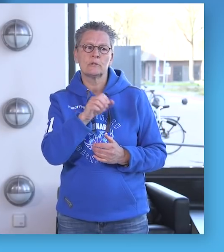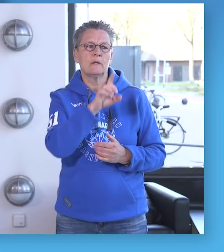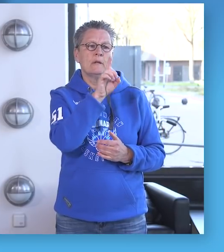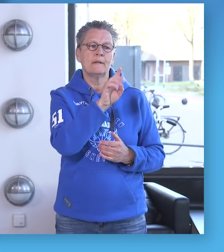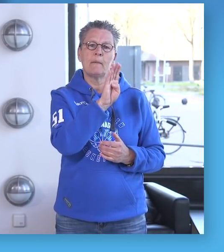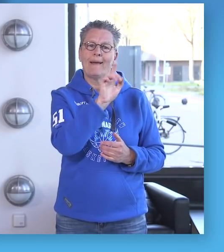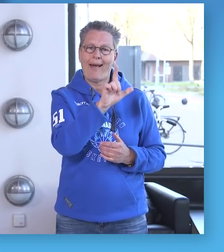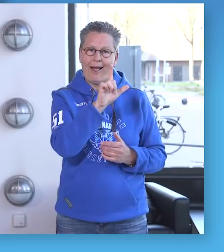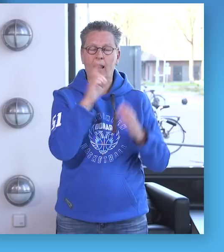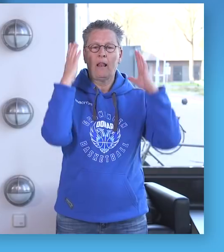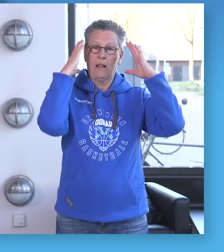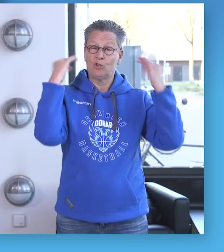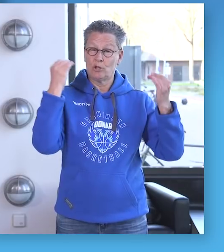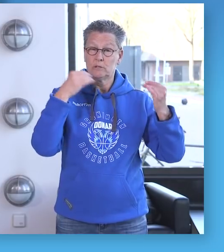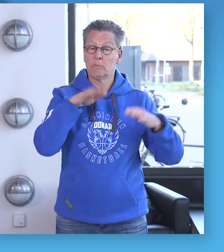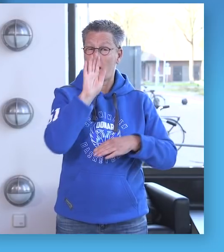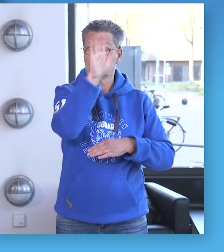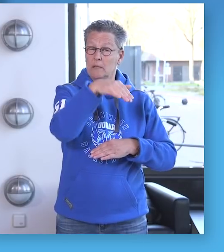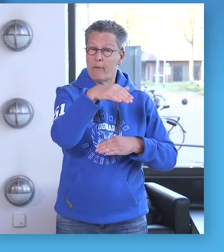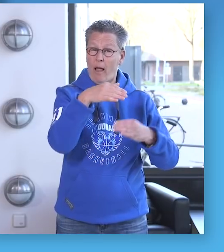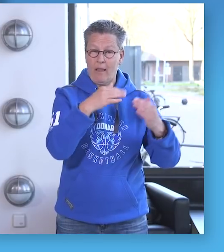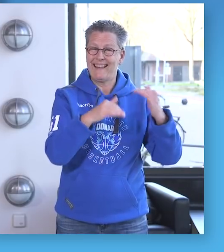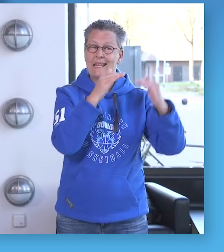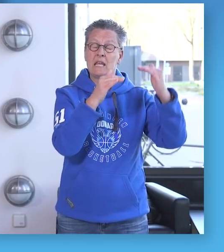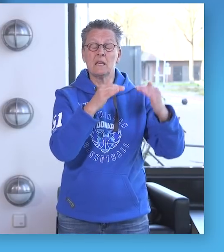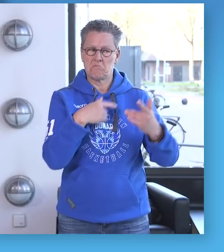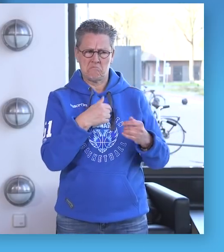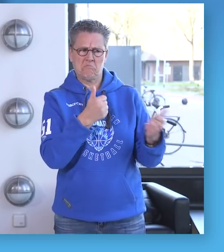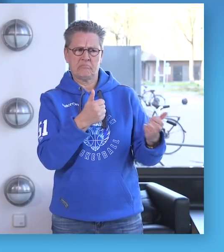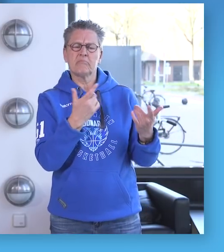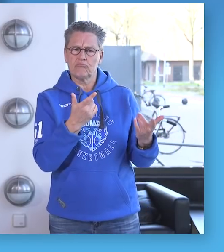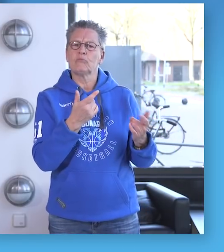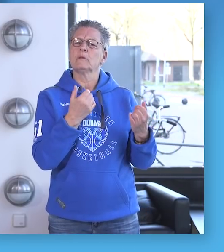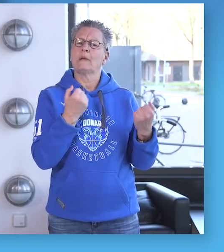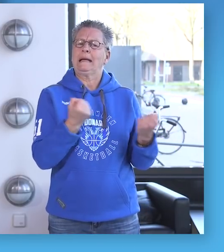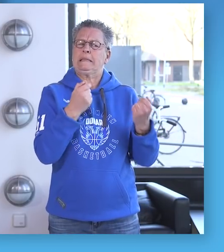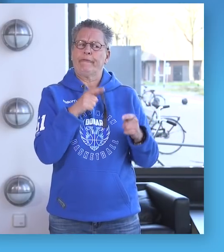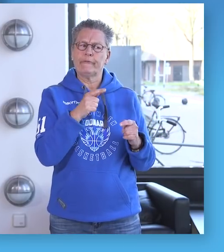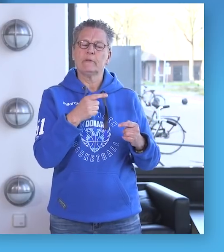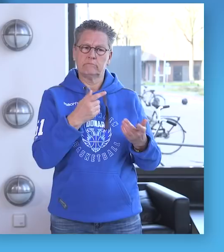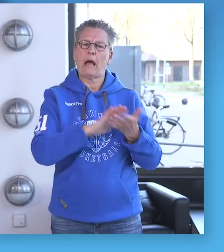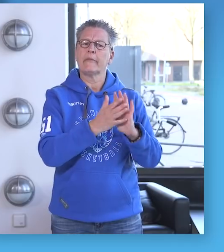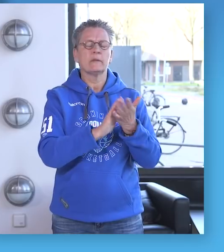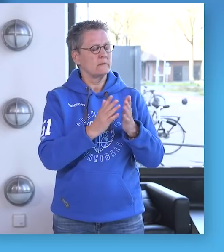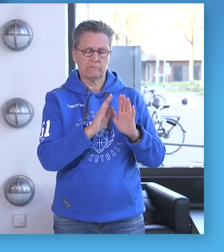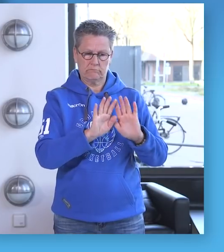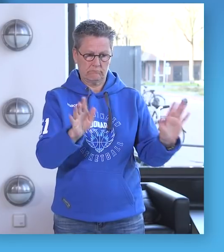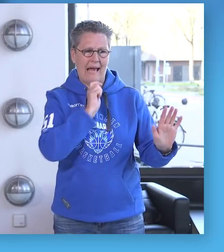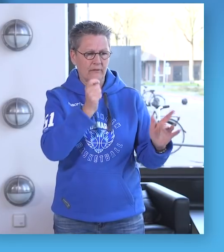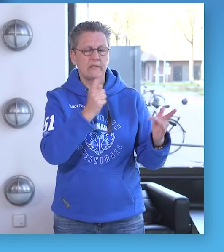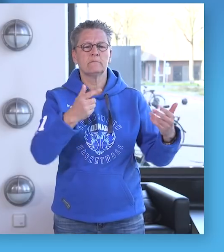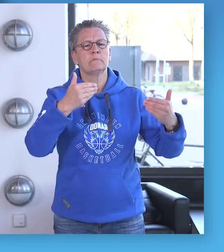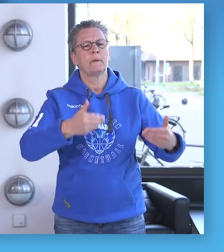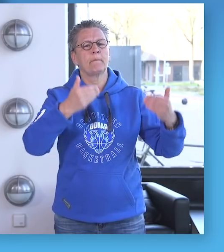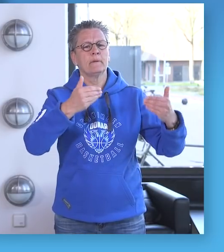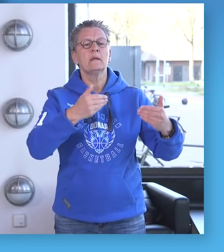Dutch Basketball League, heeft in een heel proactief gehandeld, denk ik, door heel duidelijk te communiceren aan iedereen van, we stoppen ermee en voor alle